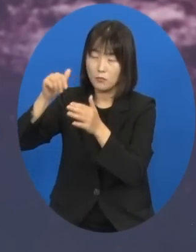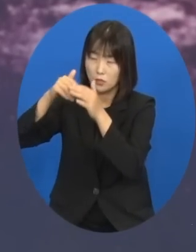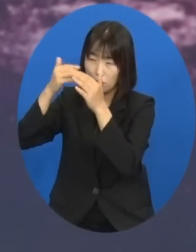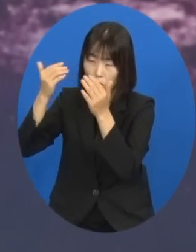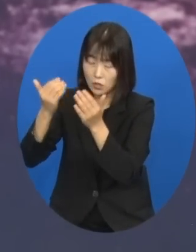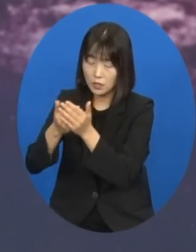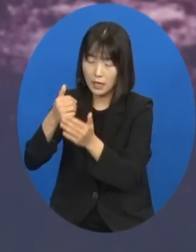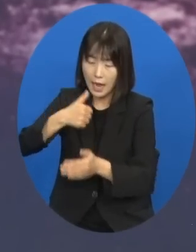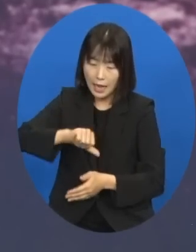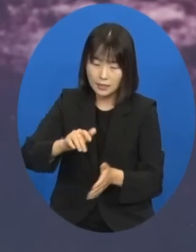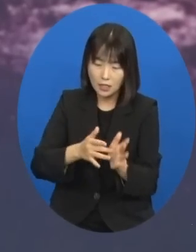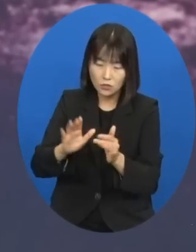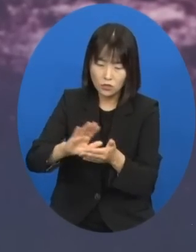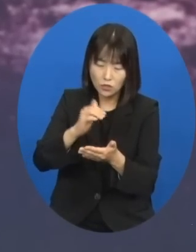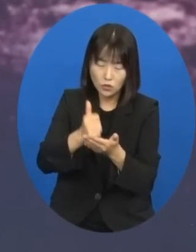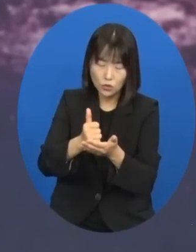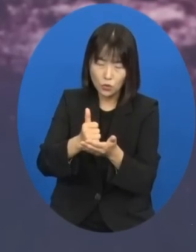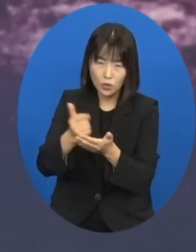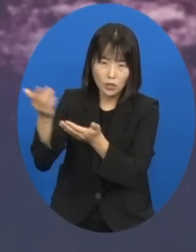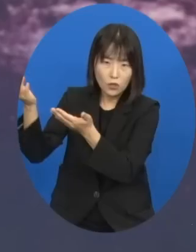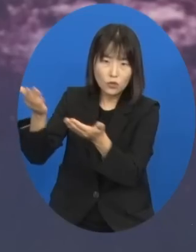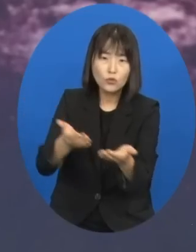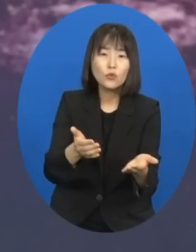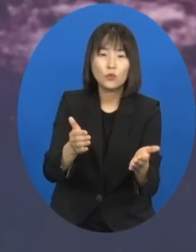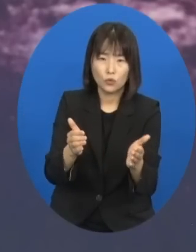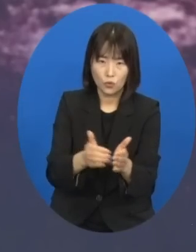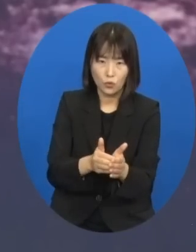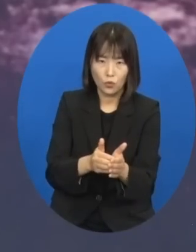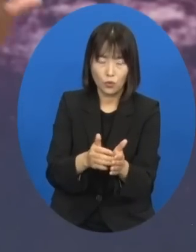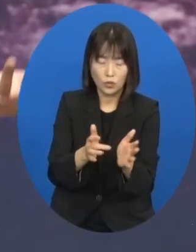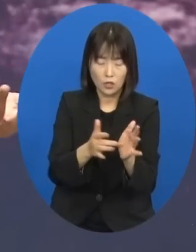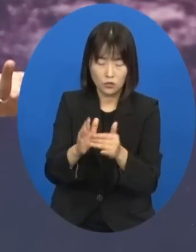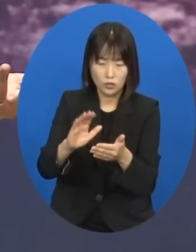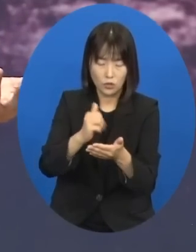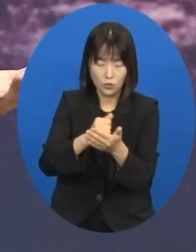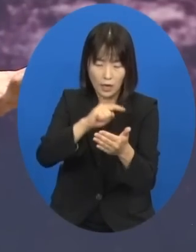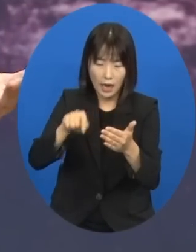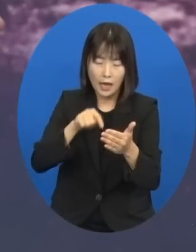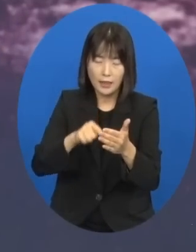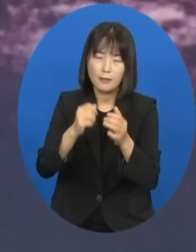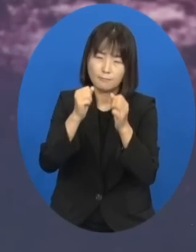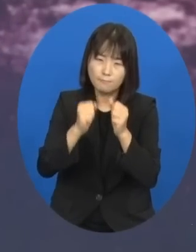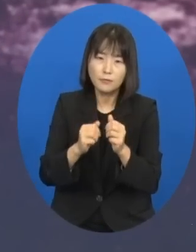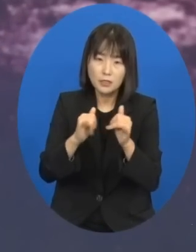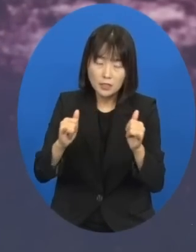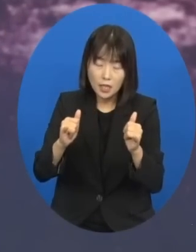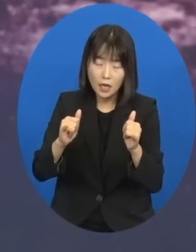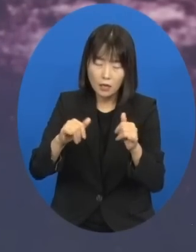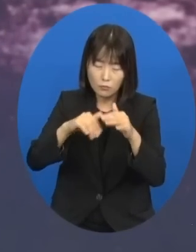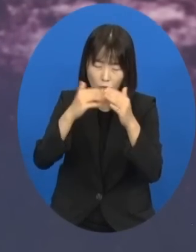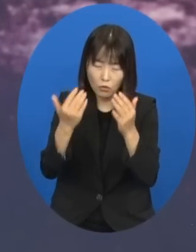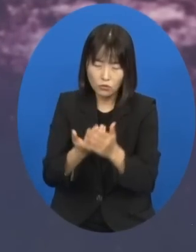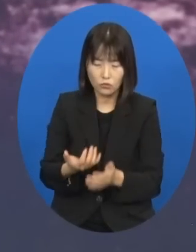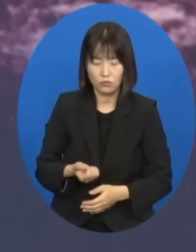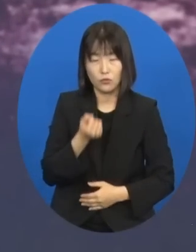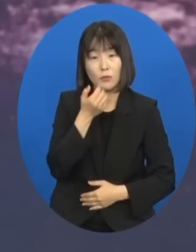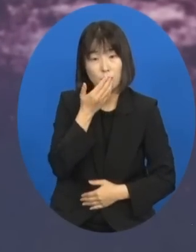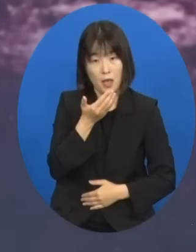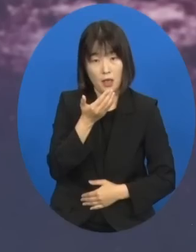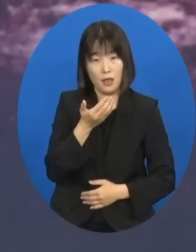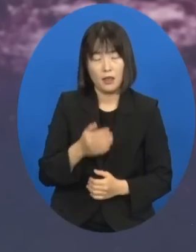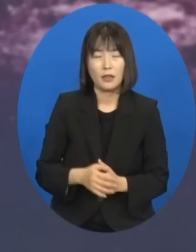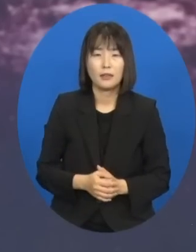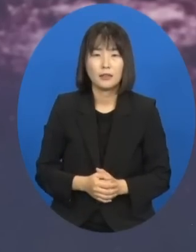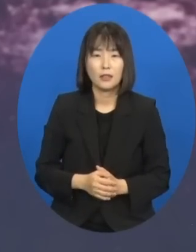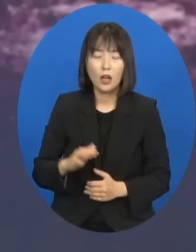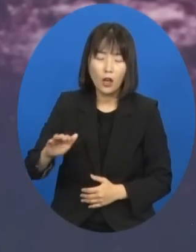그리고 그의 안에 있는 자들은 또한 그의 모든 것을 누리게 되는 것이죠. 이거를 지금 말씀을 하고 있는 거예요. 그러니까 우리가 부르신